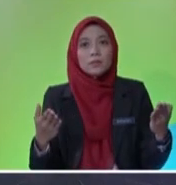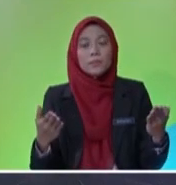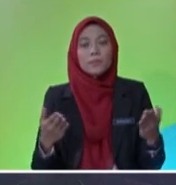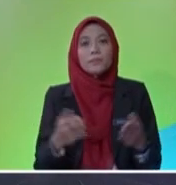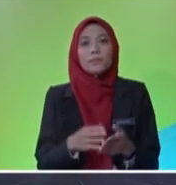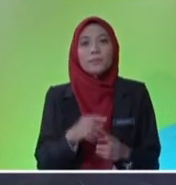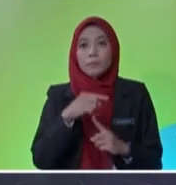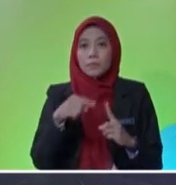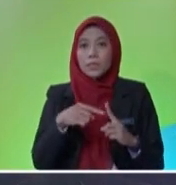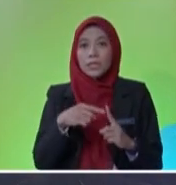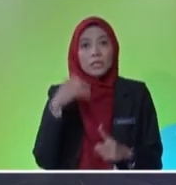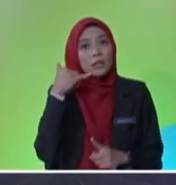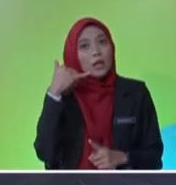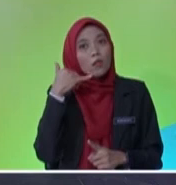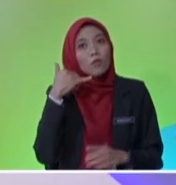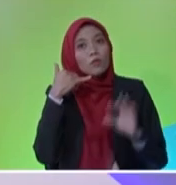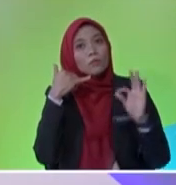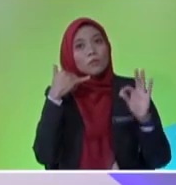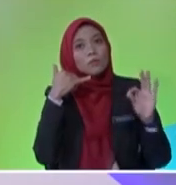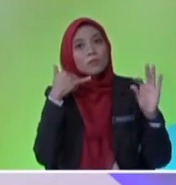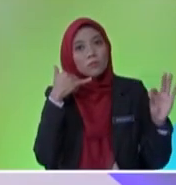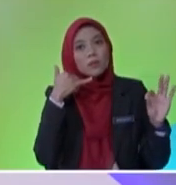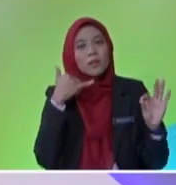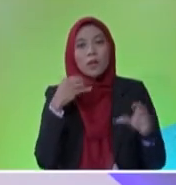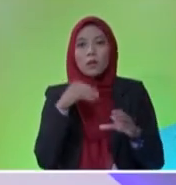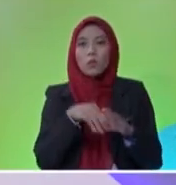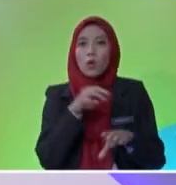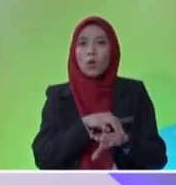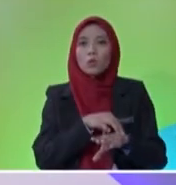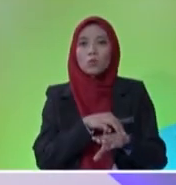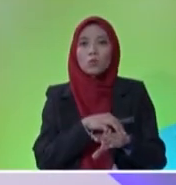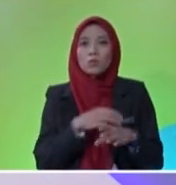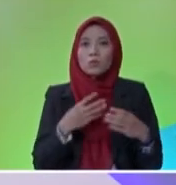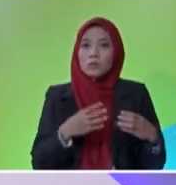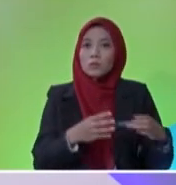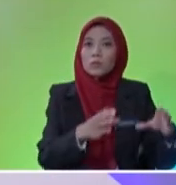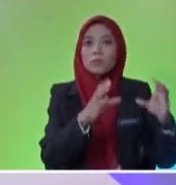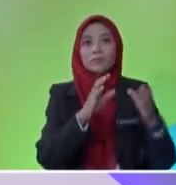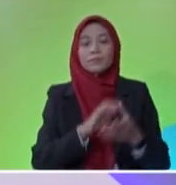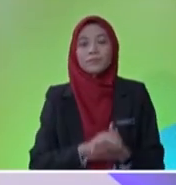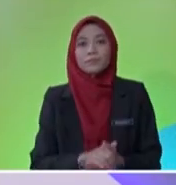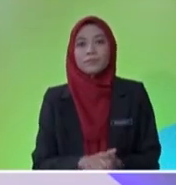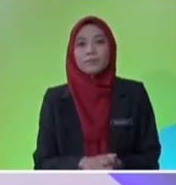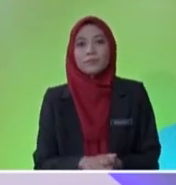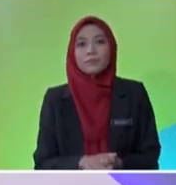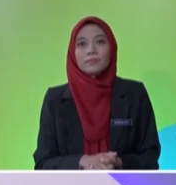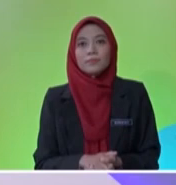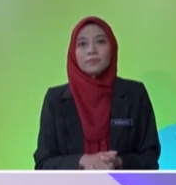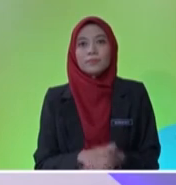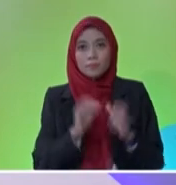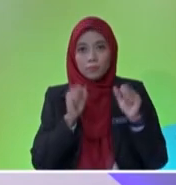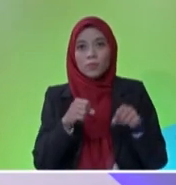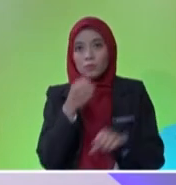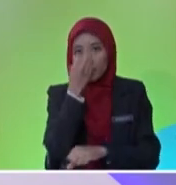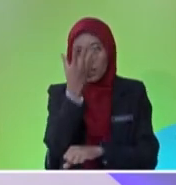biasanya kalau orang dalam keadaan tidak ketahuan nih macam-macam berhasil keluarganya ya Oke pilih